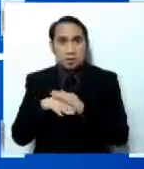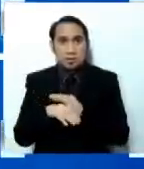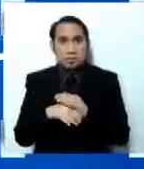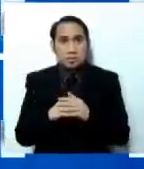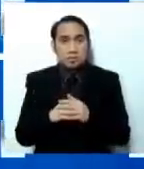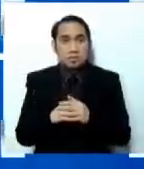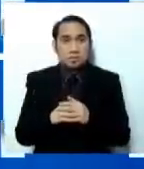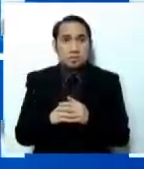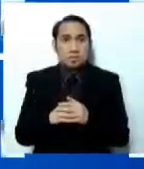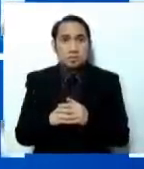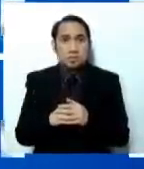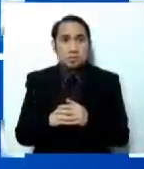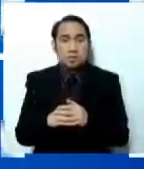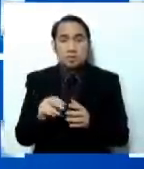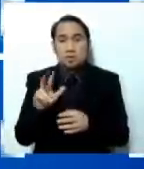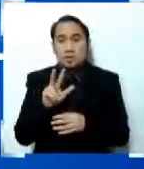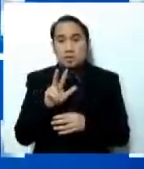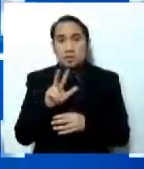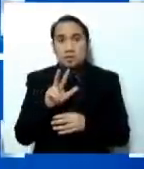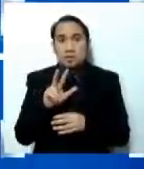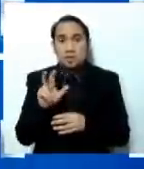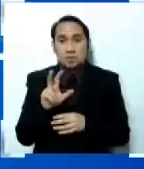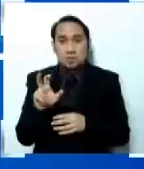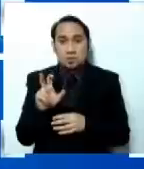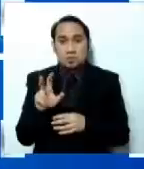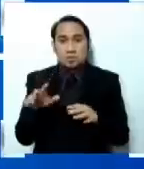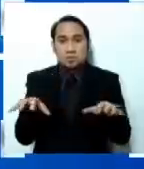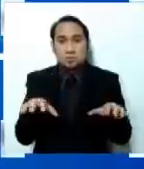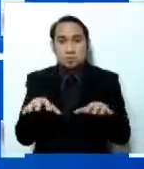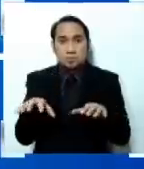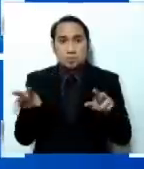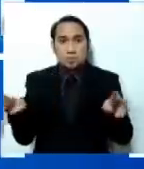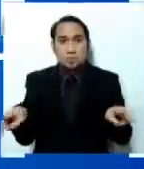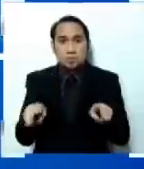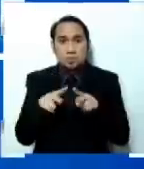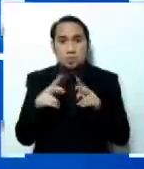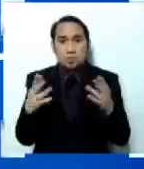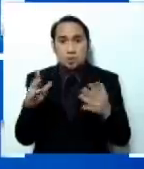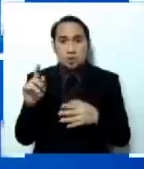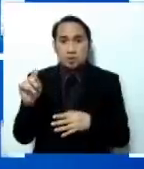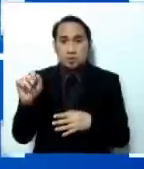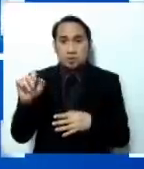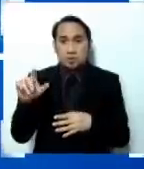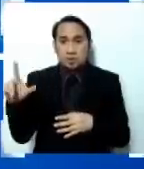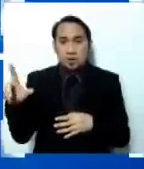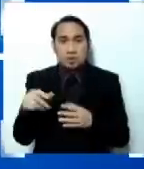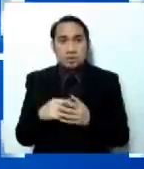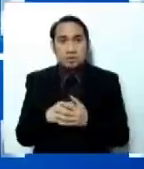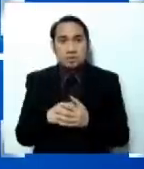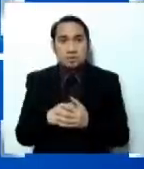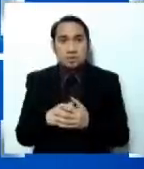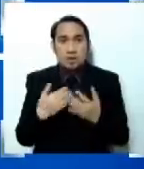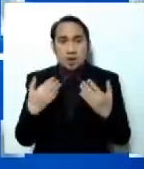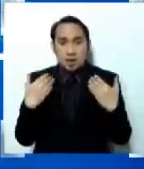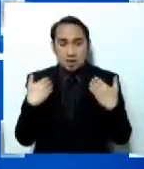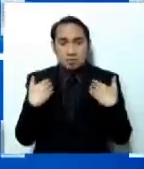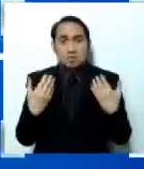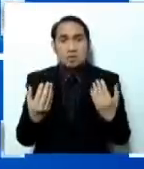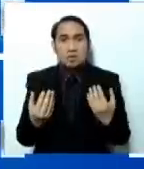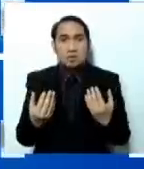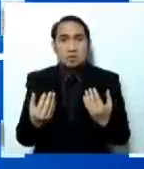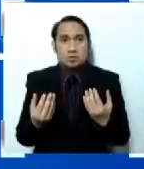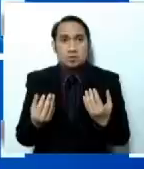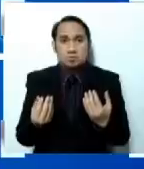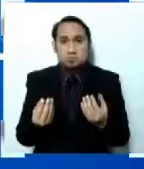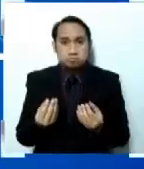Mahigit 300 volcanic earthquakes naman ang naitala sa Taal Volcano sa Batangas. Nagbuga rin ng mahigit 3,000 tonelada ng